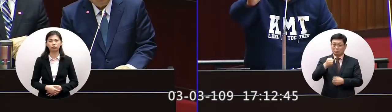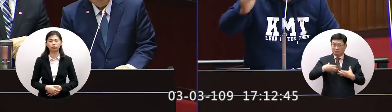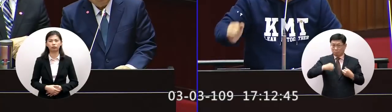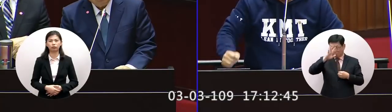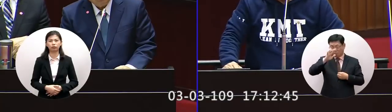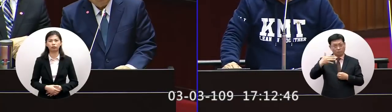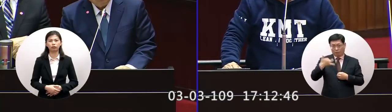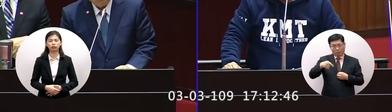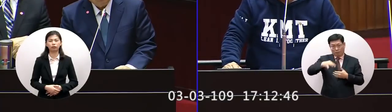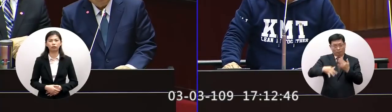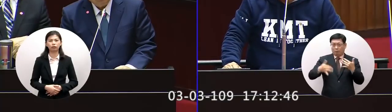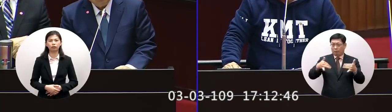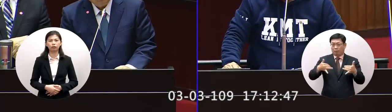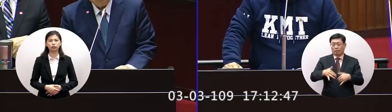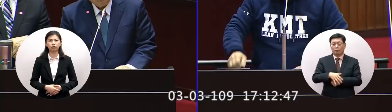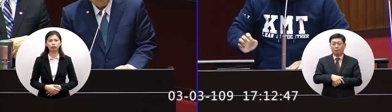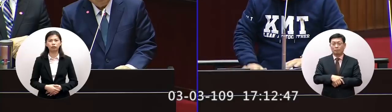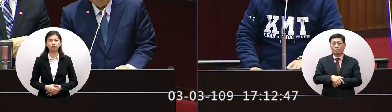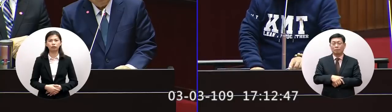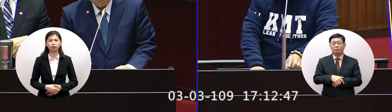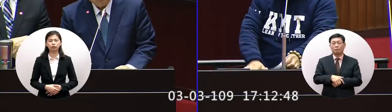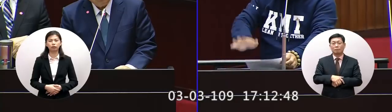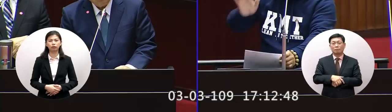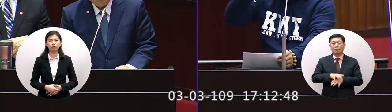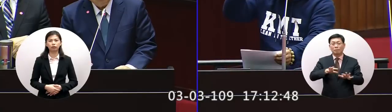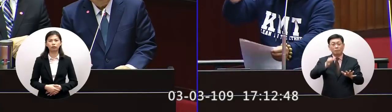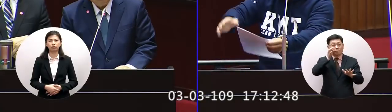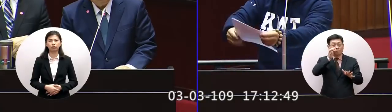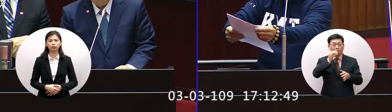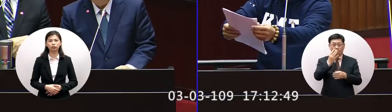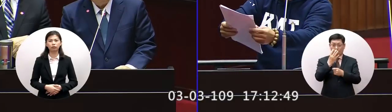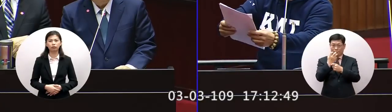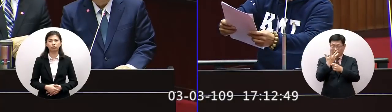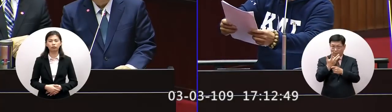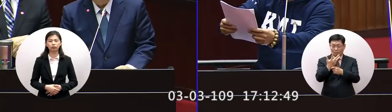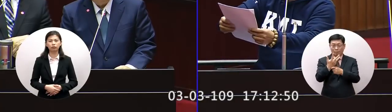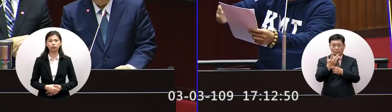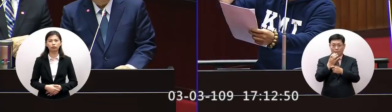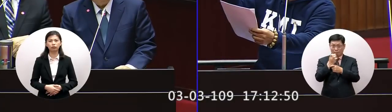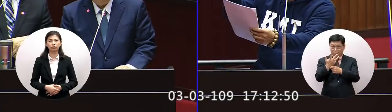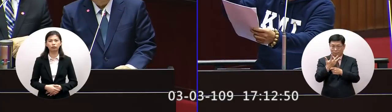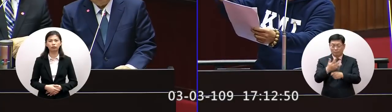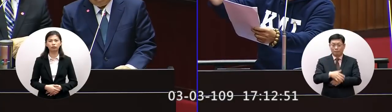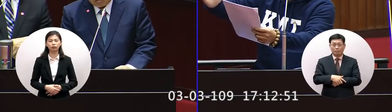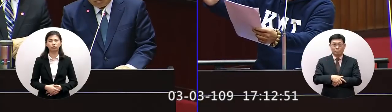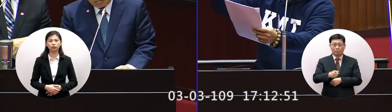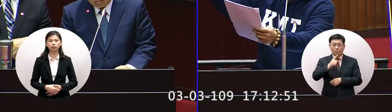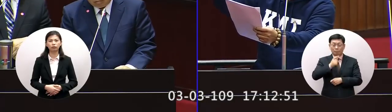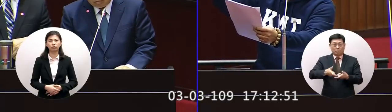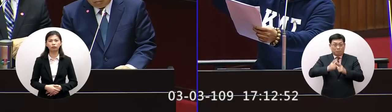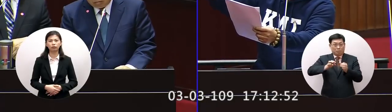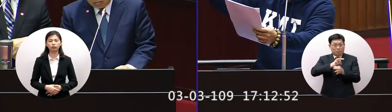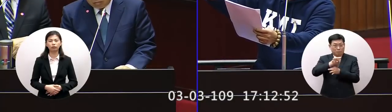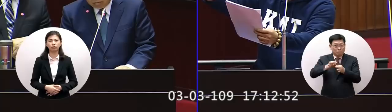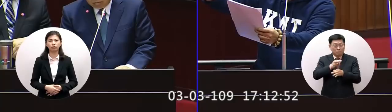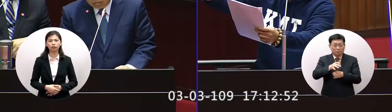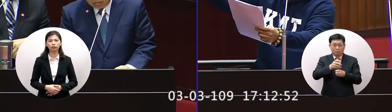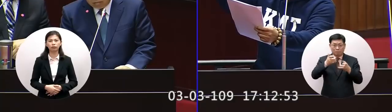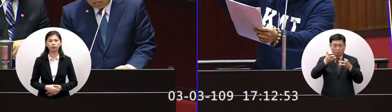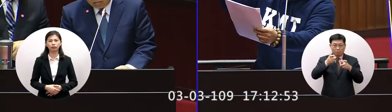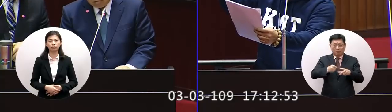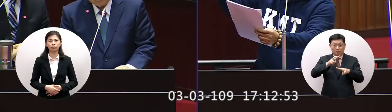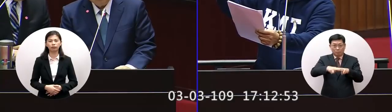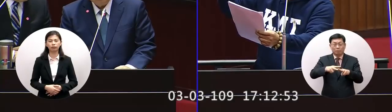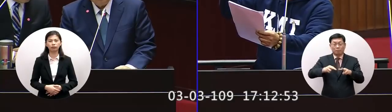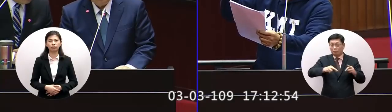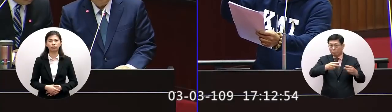时代要无这条条文呢？你来看98年的振兴经济重动公共建